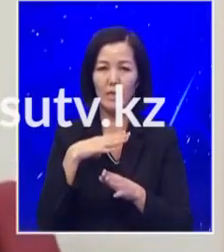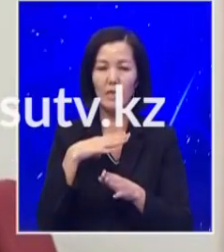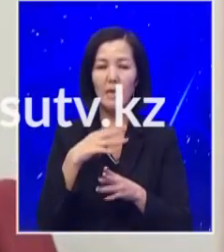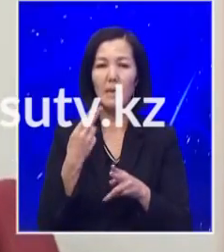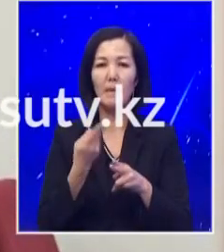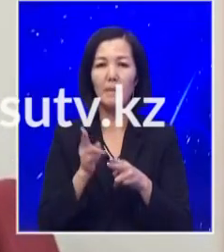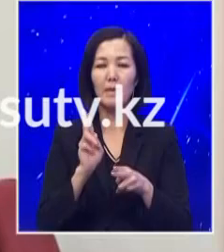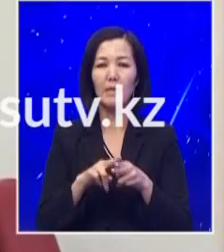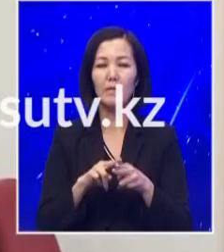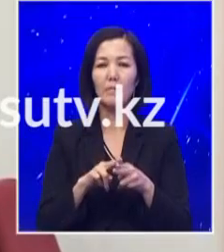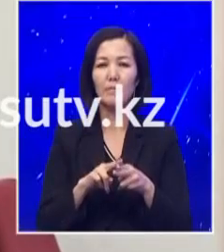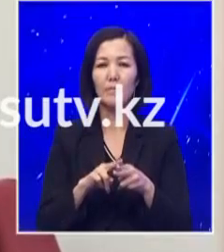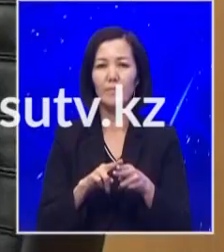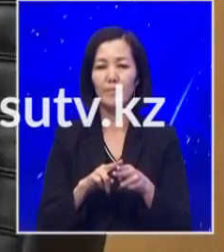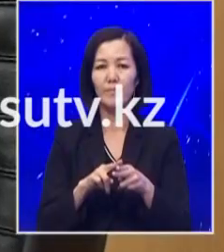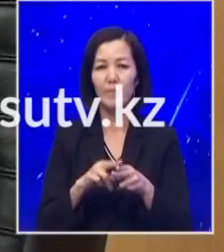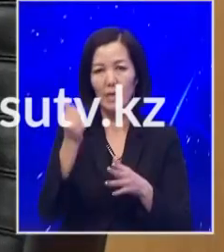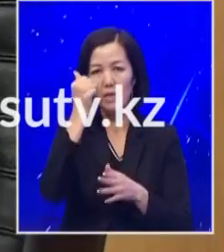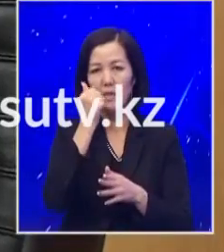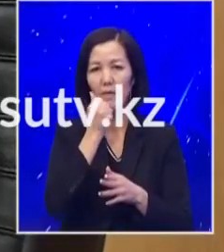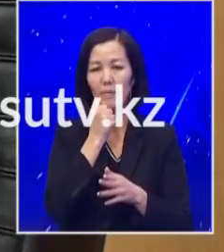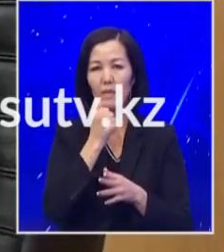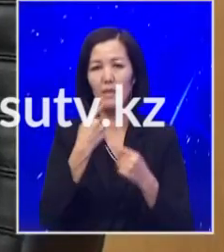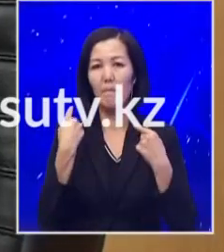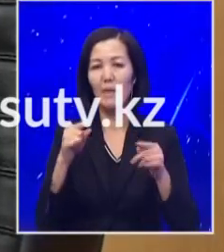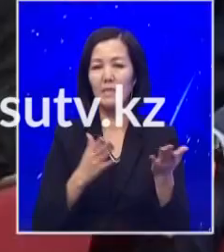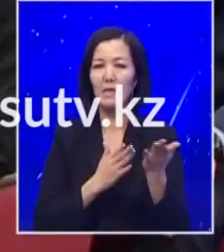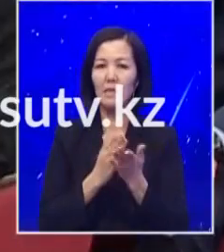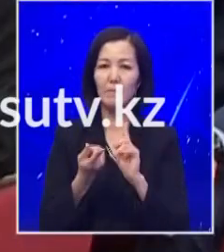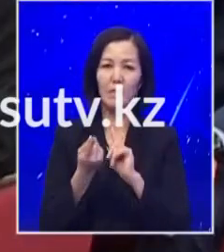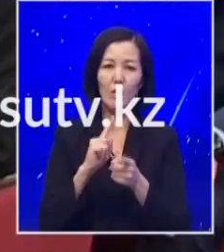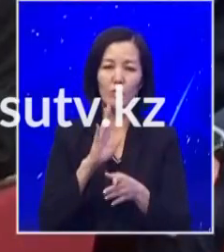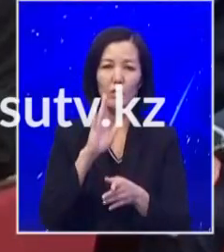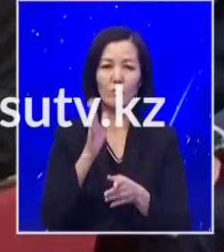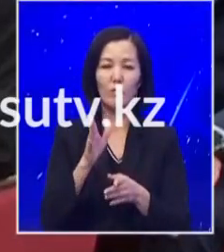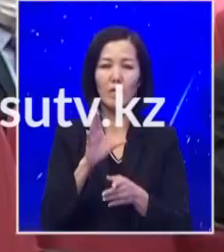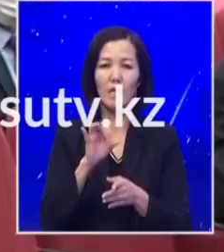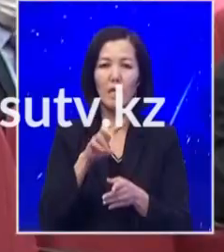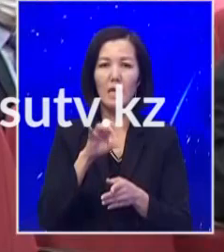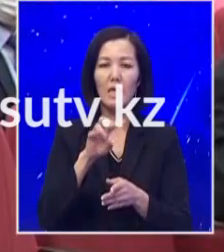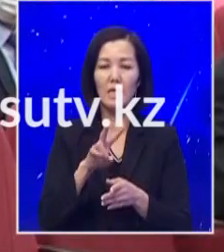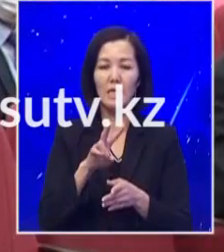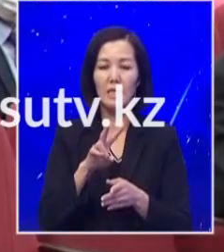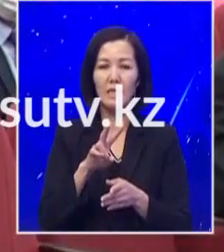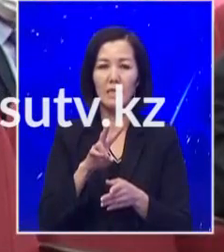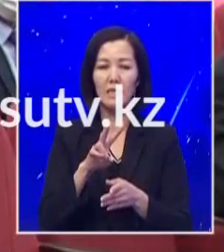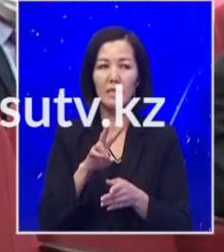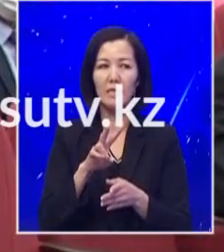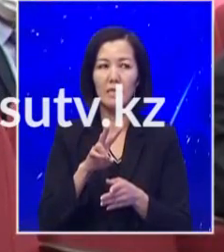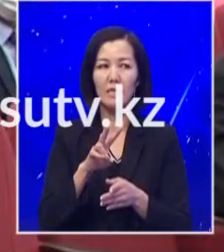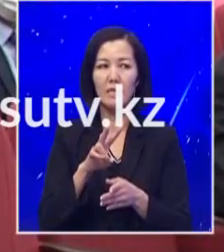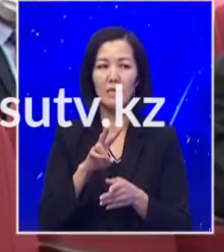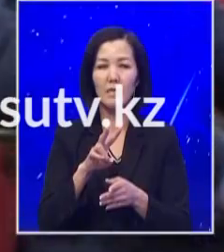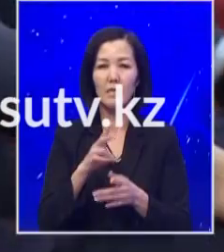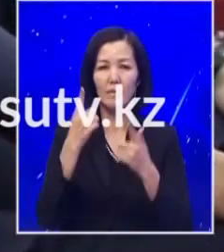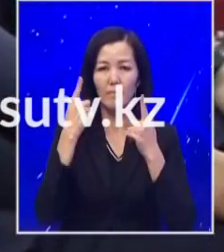Поэтому Қайратқа мен рахмет айтып, қазір басқа жұмысқа ауысады. Енді Ерлан Шойұлы туралы айтсақ, оған жерін